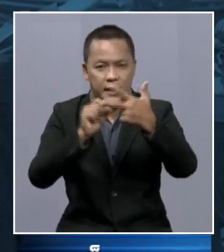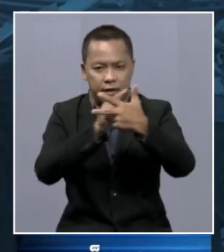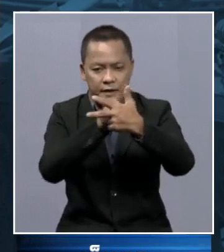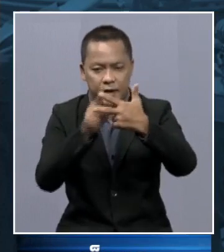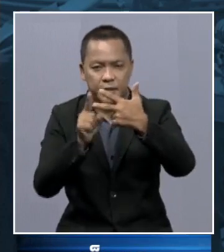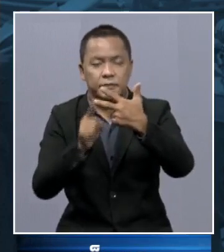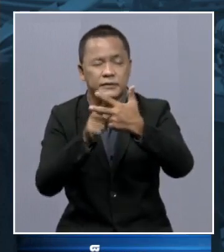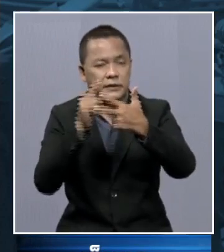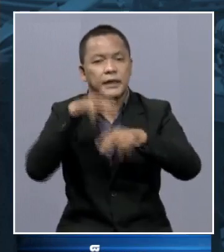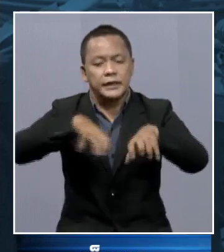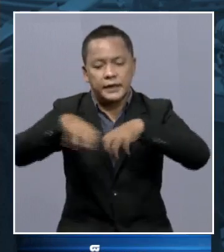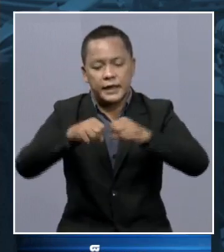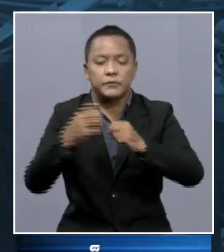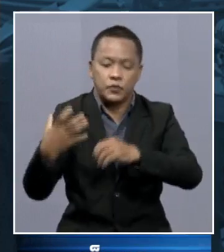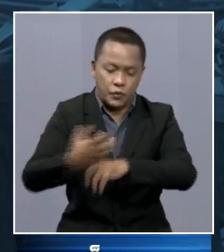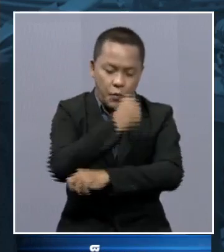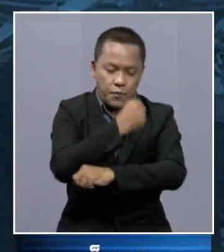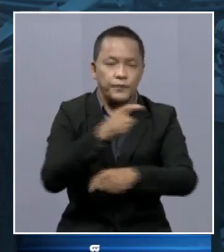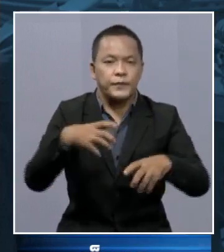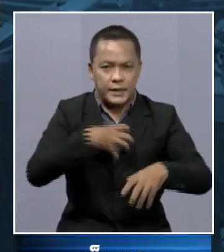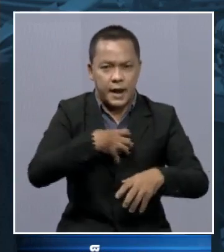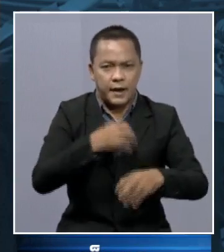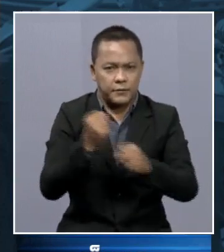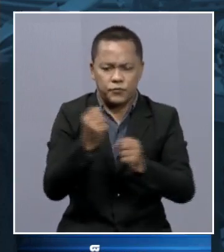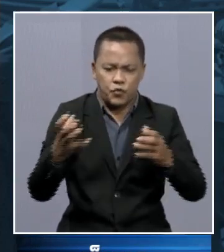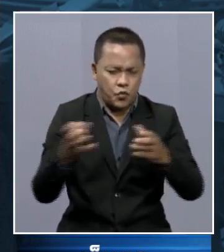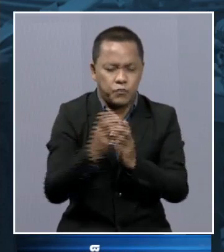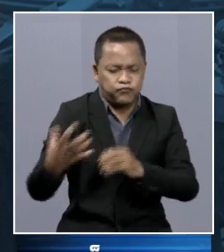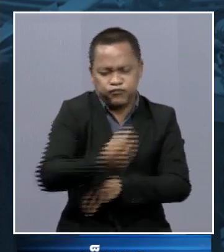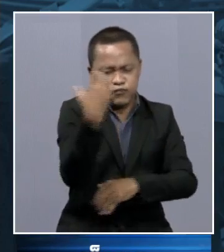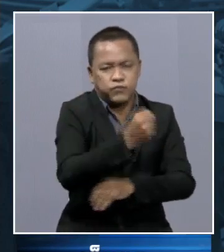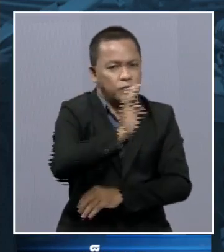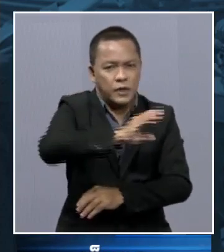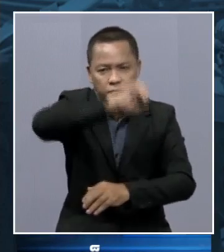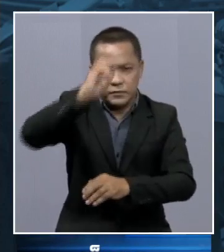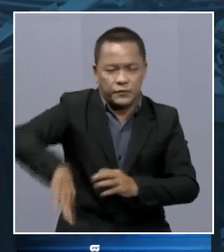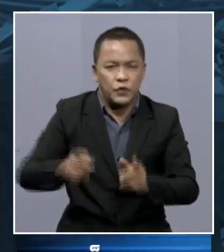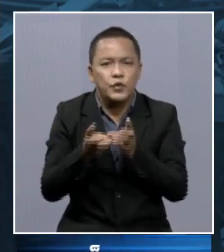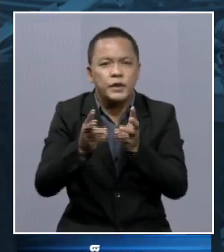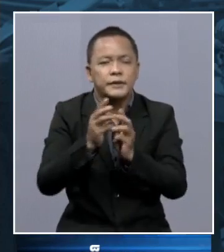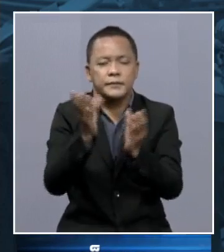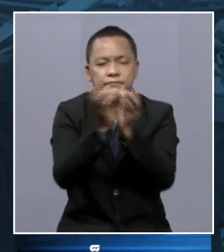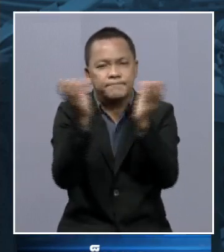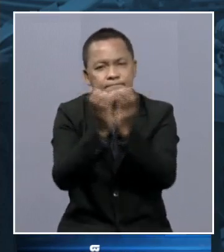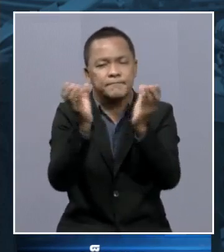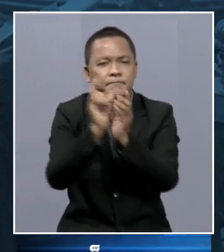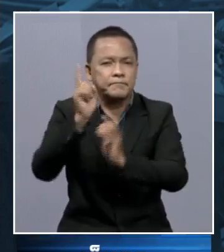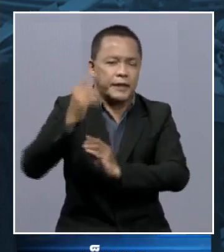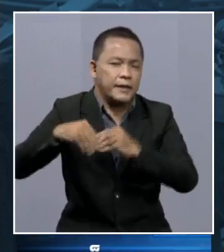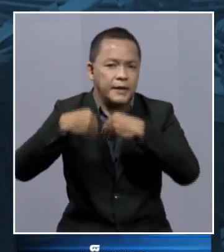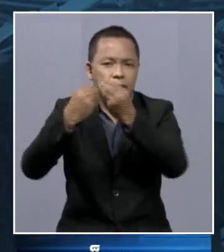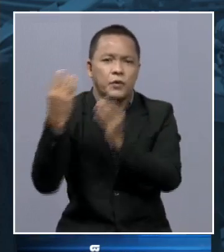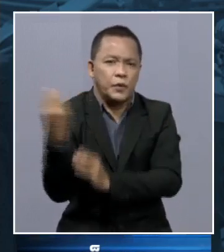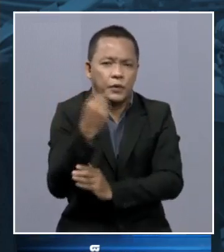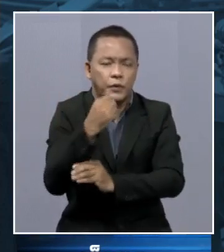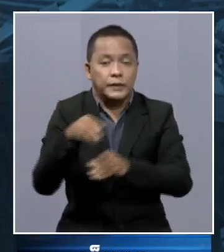บ.ในเรื่องของการดำเนิงานทางการเมืองก็คือต้การทจทำลวงจอุบาทางการเมืองให้หมดสิ้นสรางประชาที่ประตายให้เกิดขึ้นได้